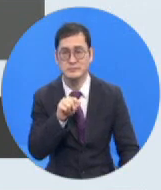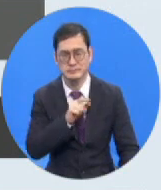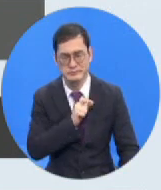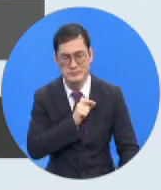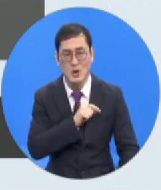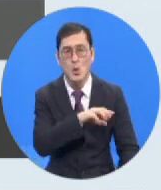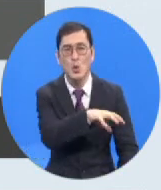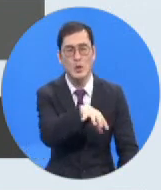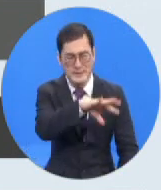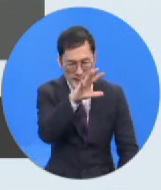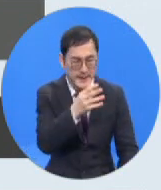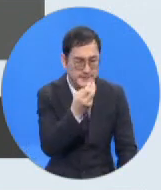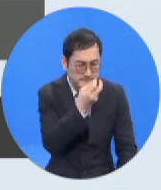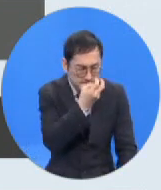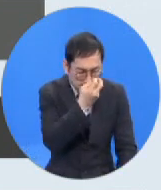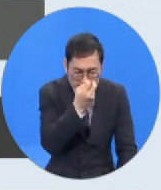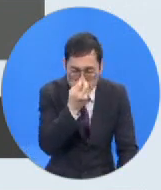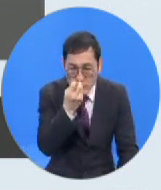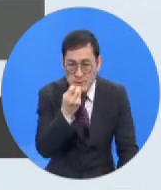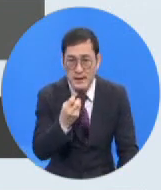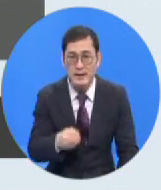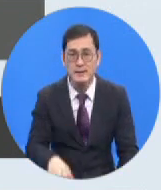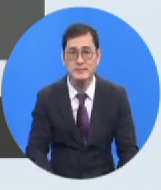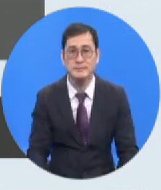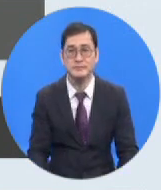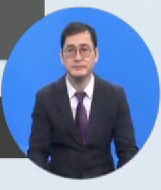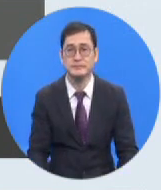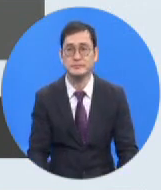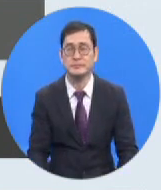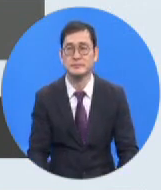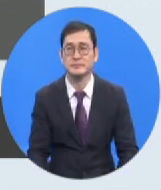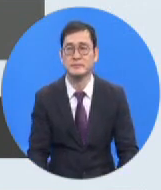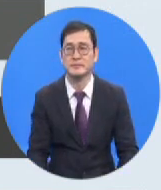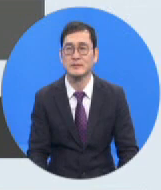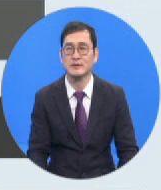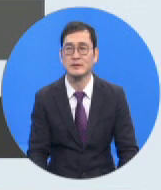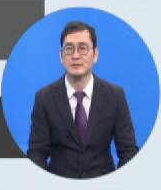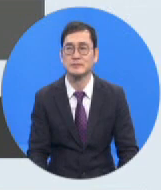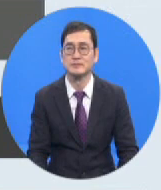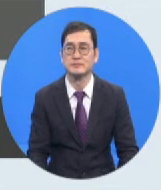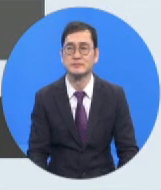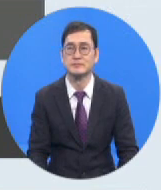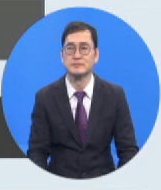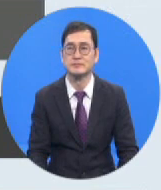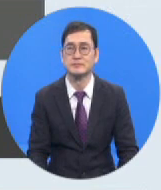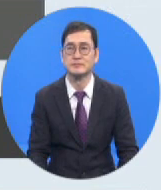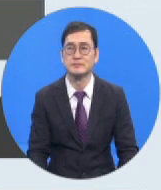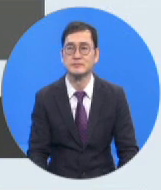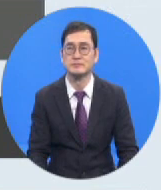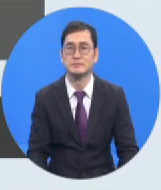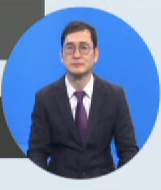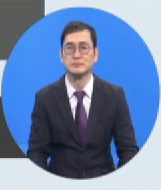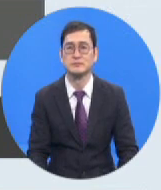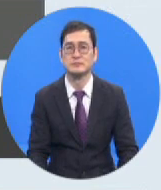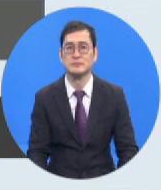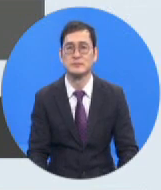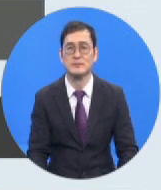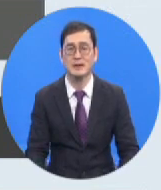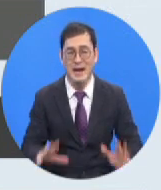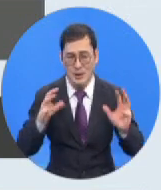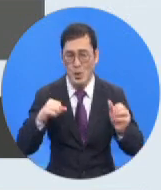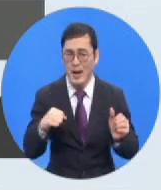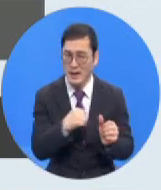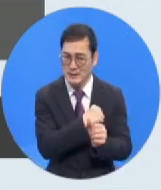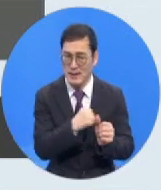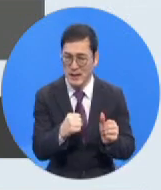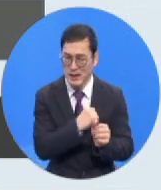예, 서울시는 오는 3월 말까지 관내 아동학대 고위험 아동 3만 5천 명에 대해서 긴급 점검에